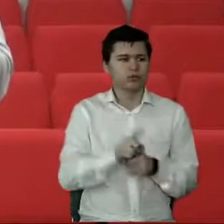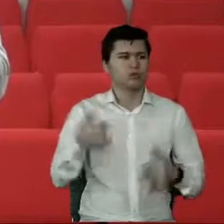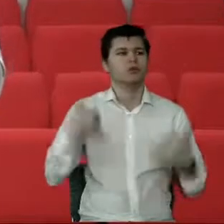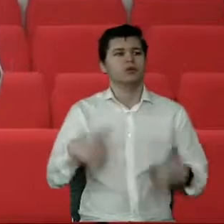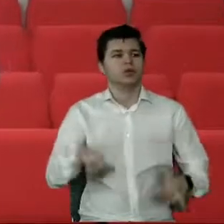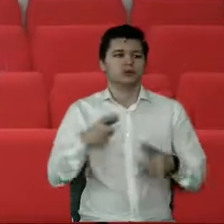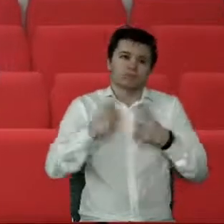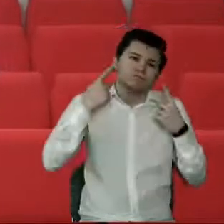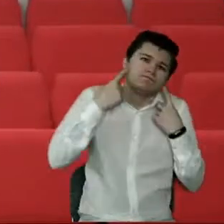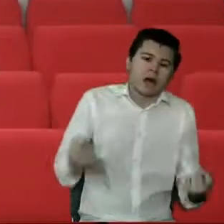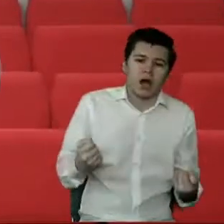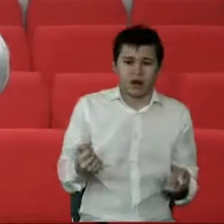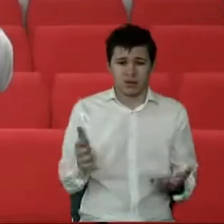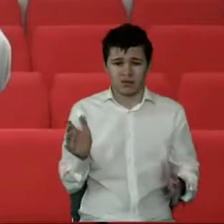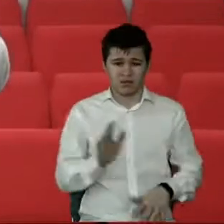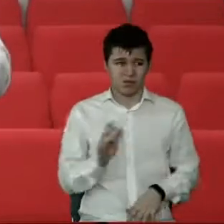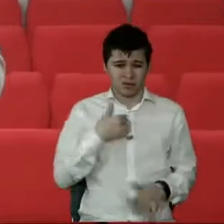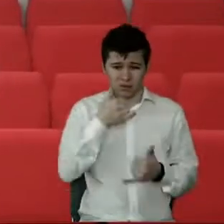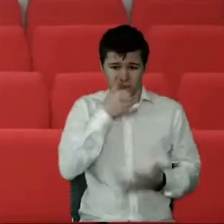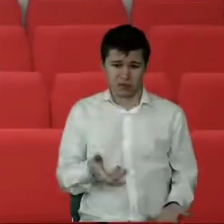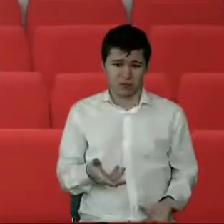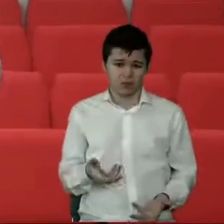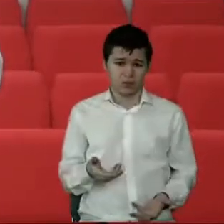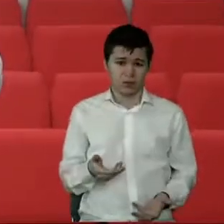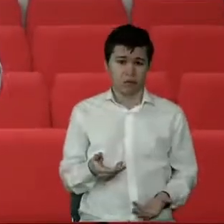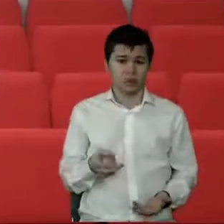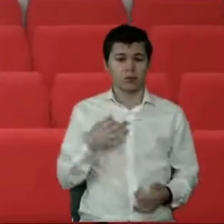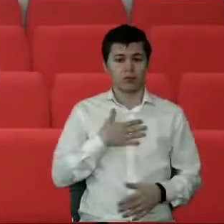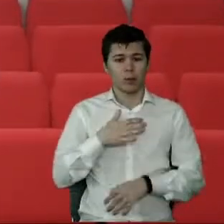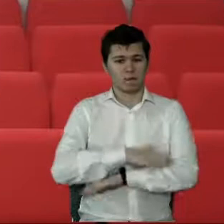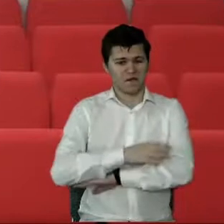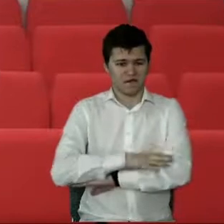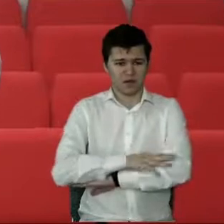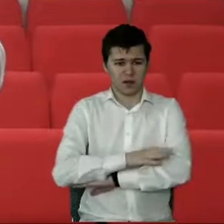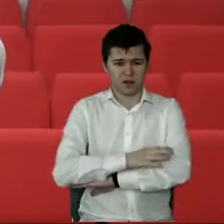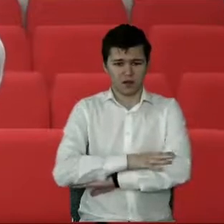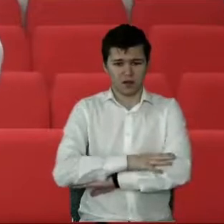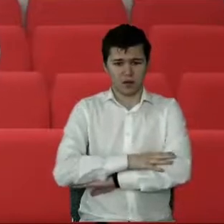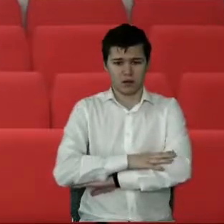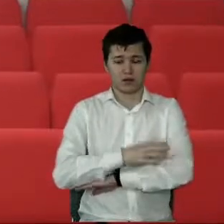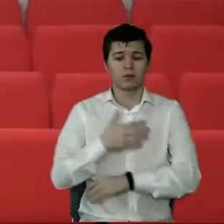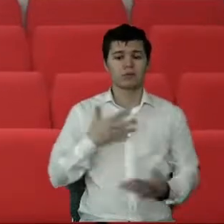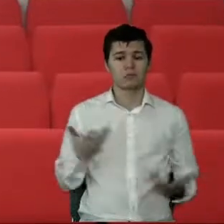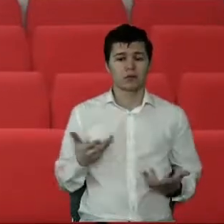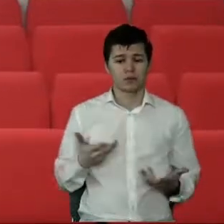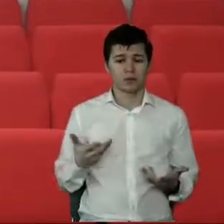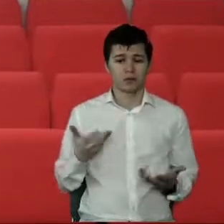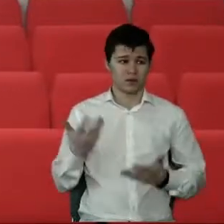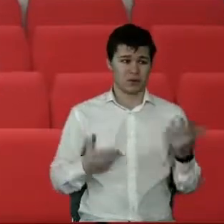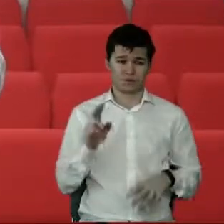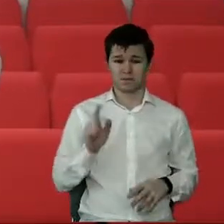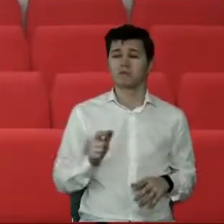видят наше ежедневное поведение, соблюдение законов, то, как мы себя ведем. Знаете, я подумал, что если бы все 113